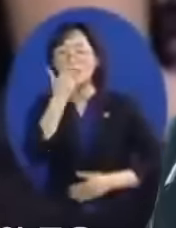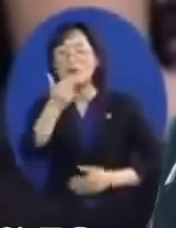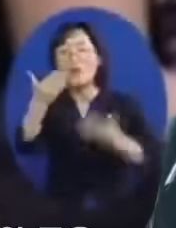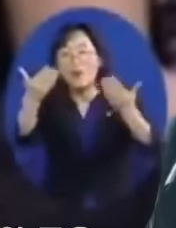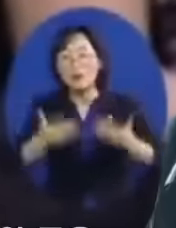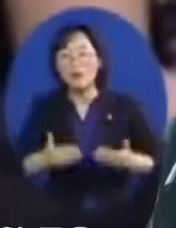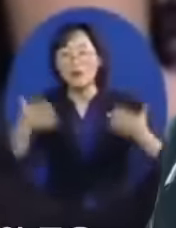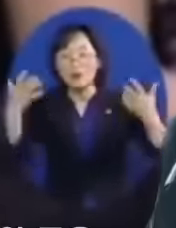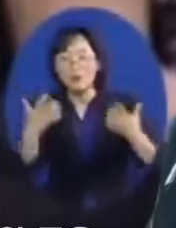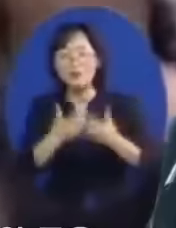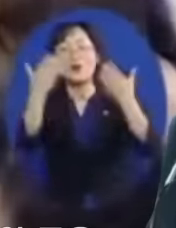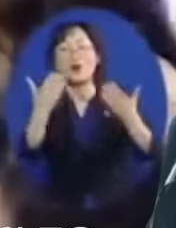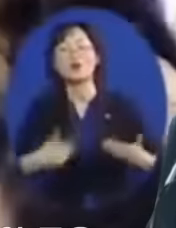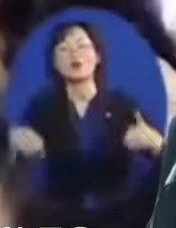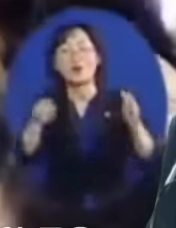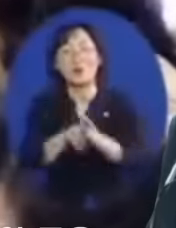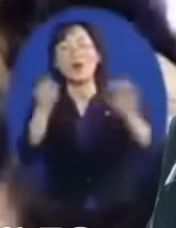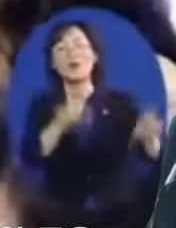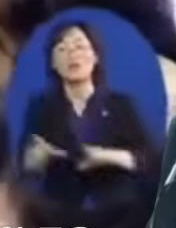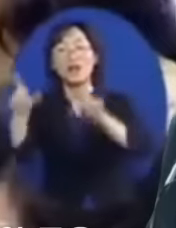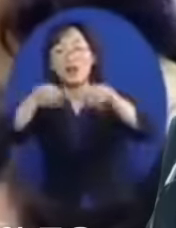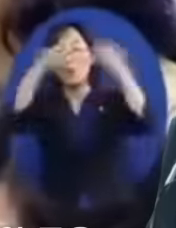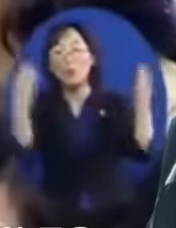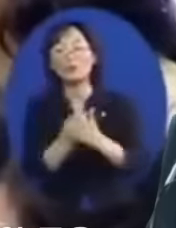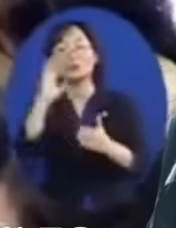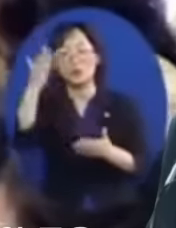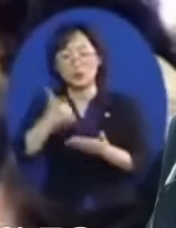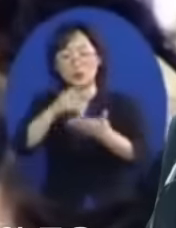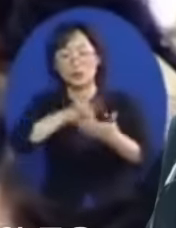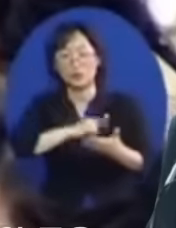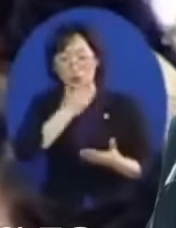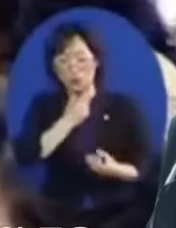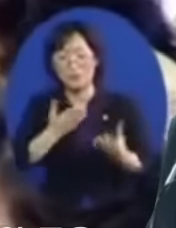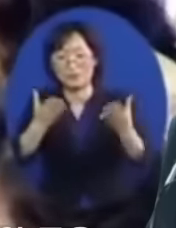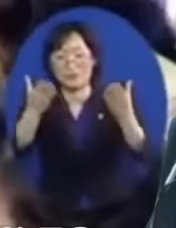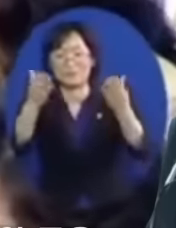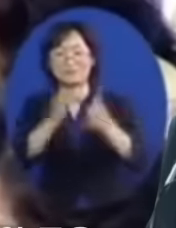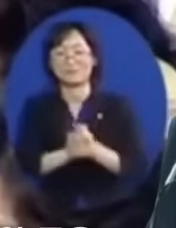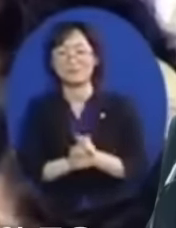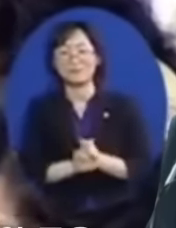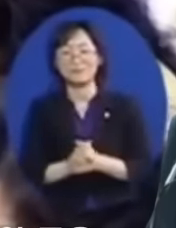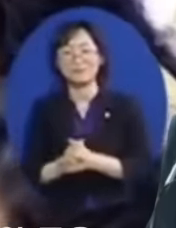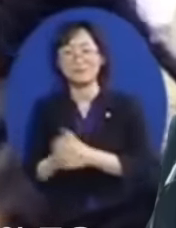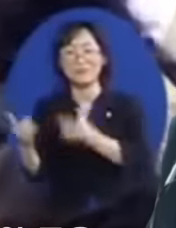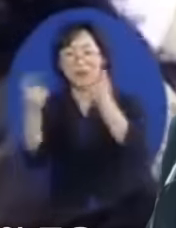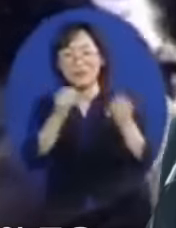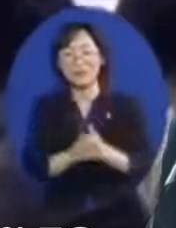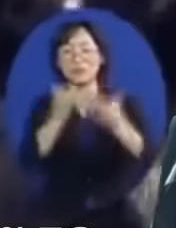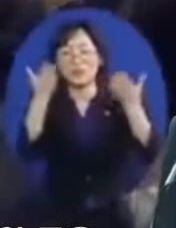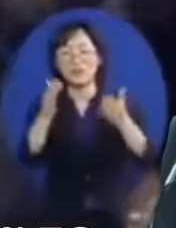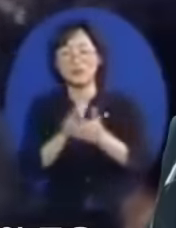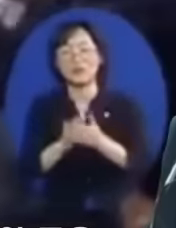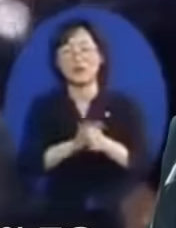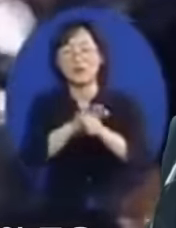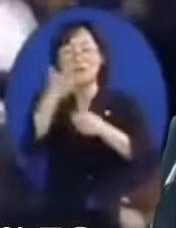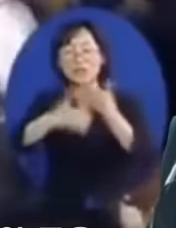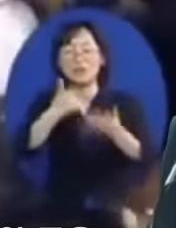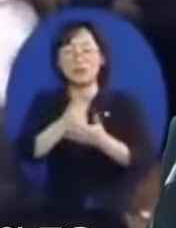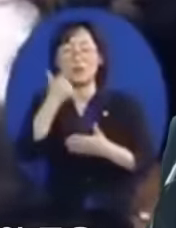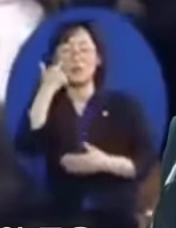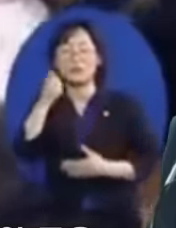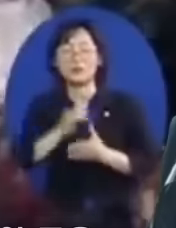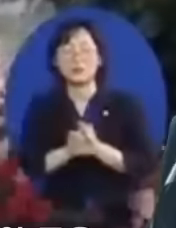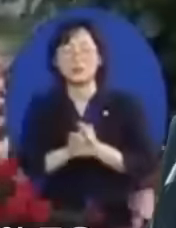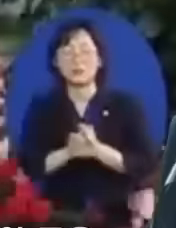얻되 풍성하게 얻는 삶을 사는 여러분 되시기를 주님 이름으로 축원합니다. 우리 고개 숙여 기도드리겠습니다. 사랑하신 하나님 우리